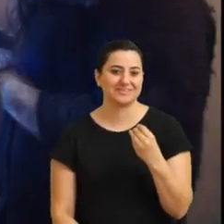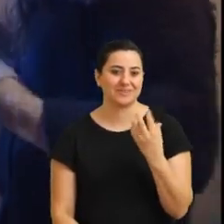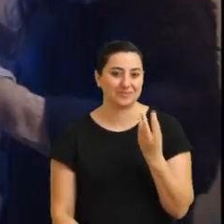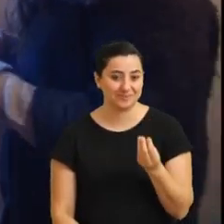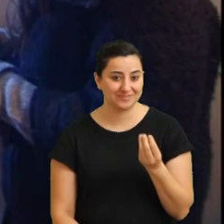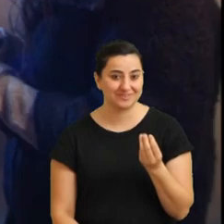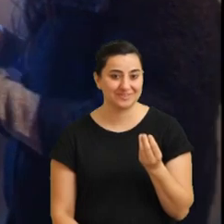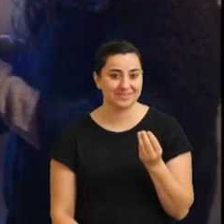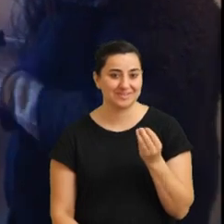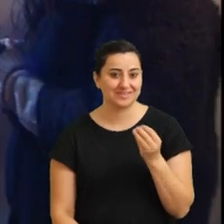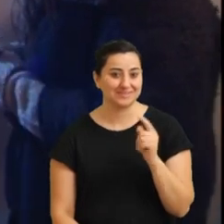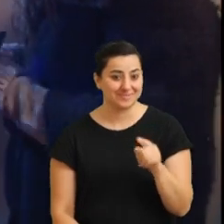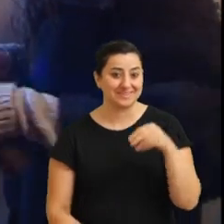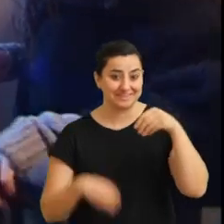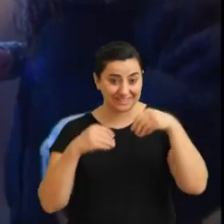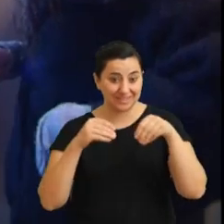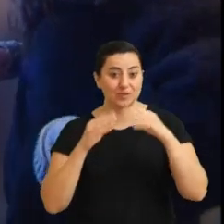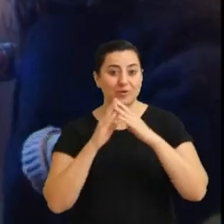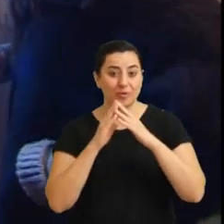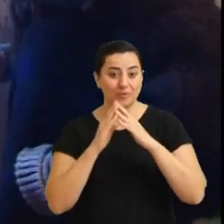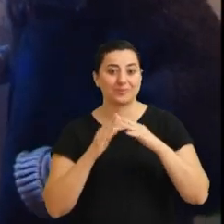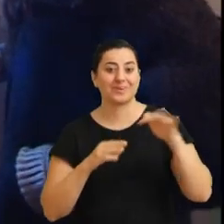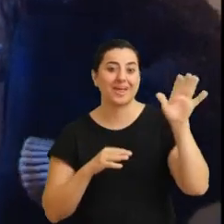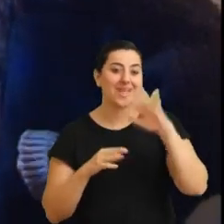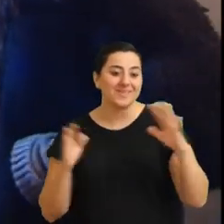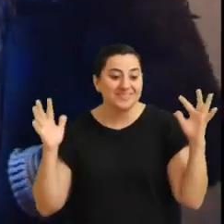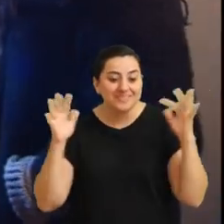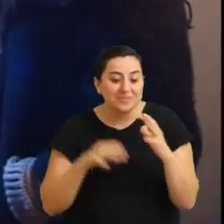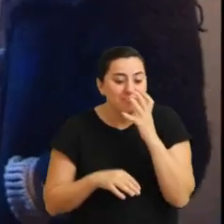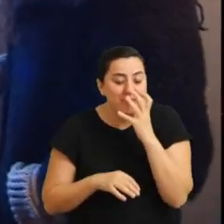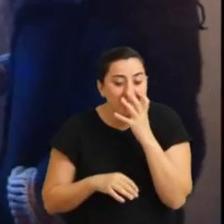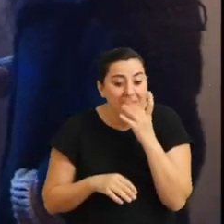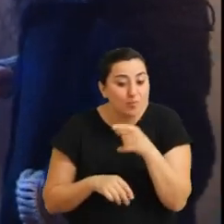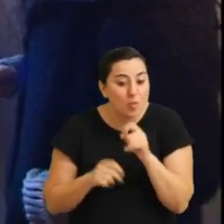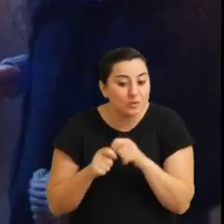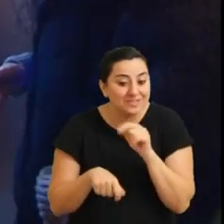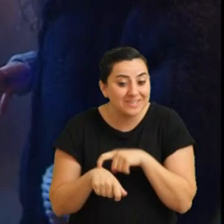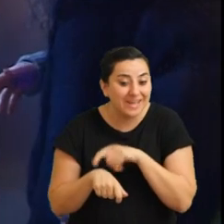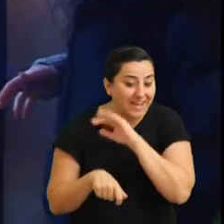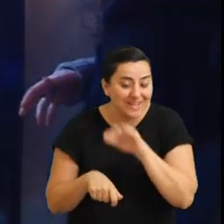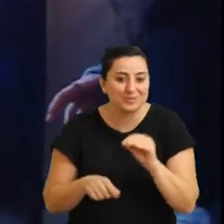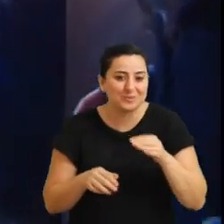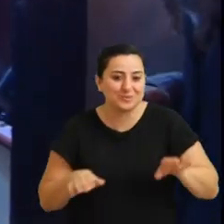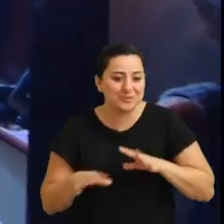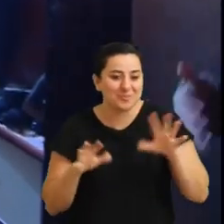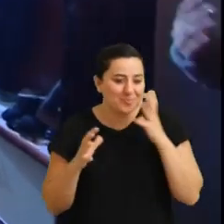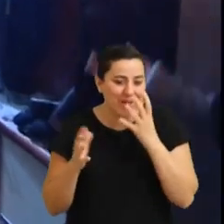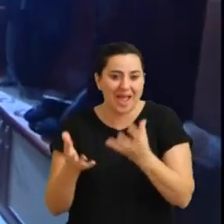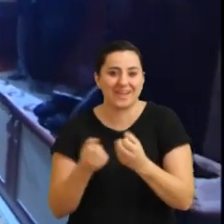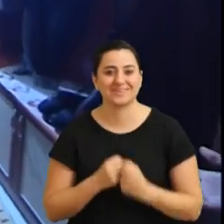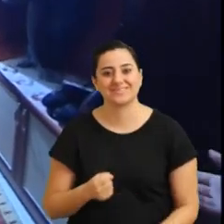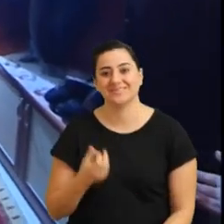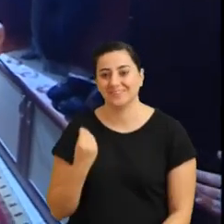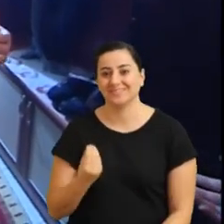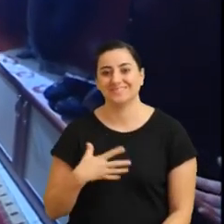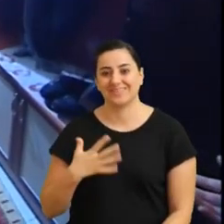zaman onları satarken konu komşu toplanıyorduk böyle, bekliyorduk kapıda. Evet. Kesin de çocuk alalım diye. Ne güzel, ne mutlu,